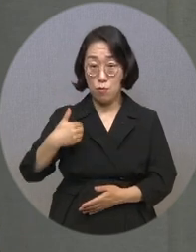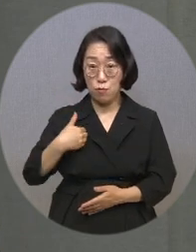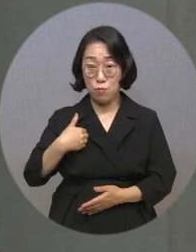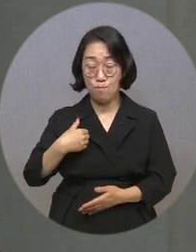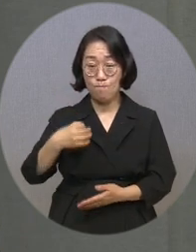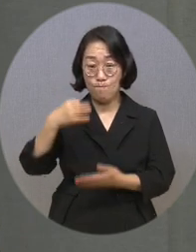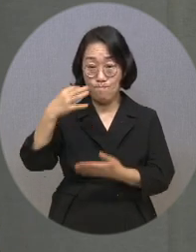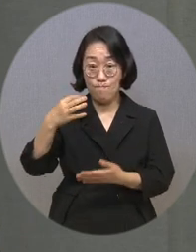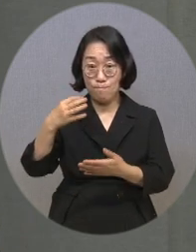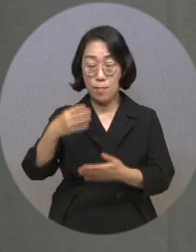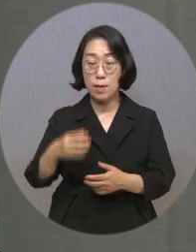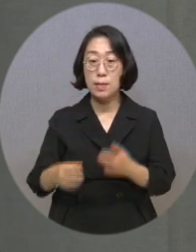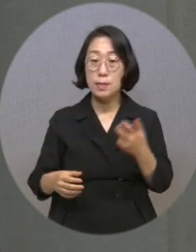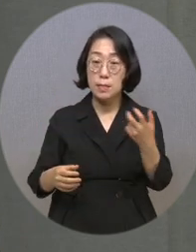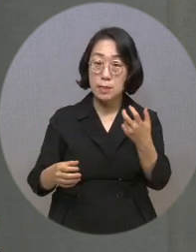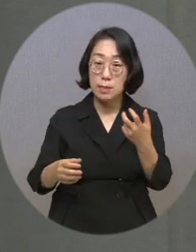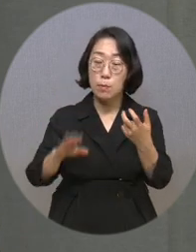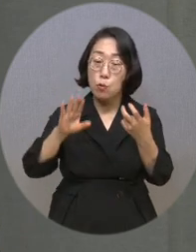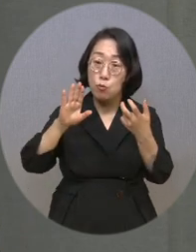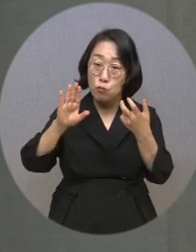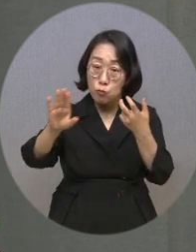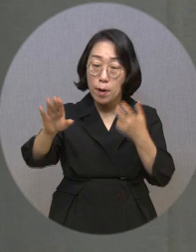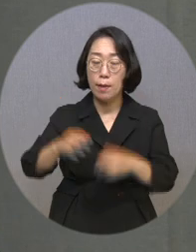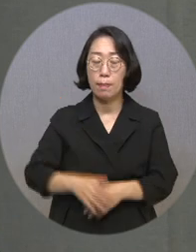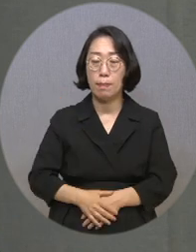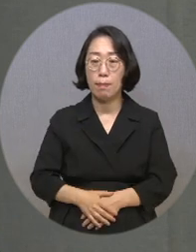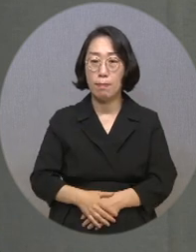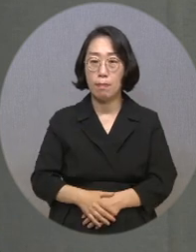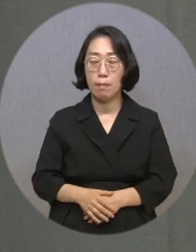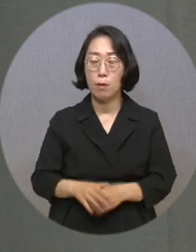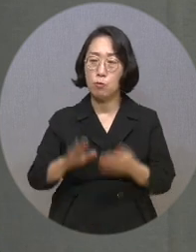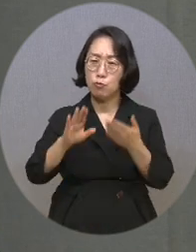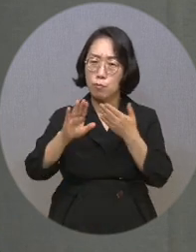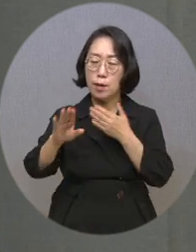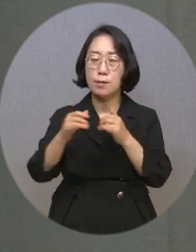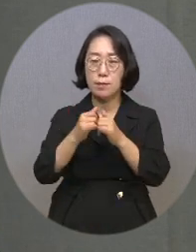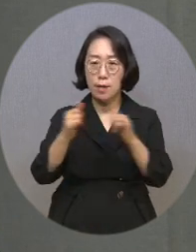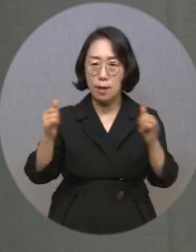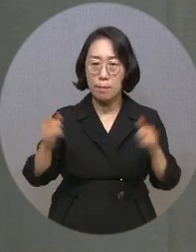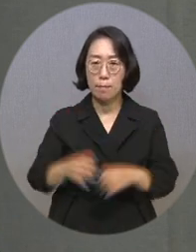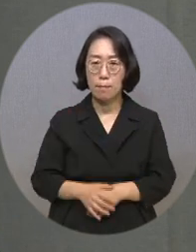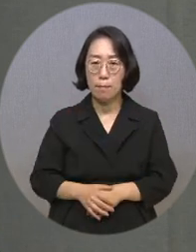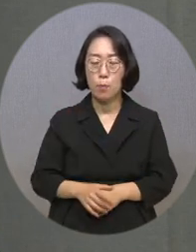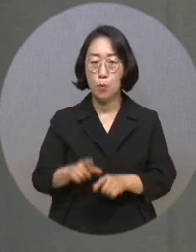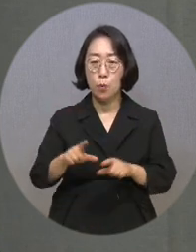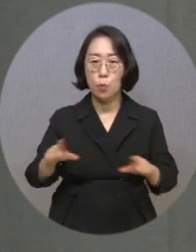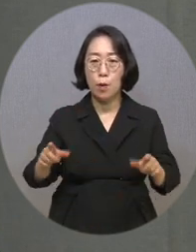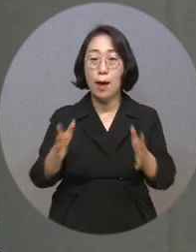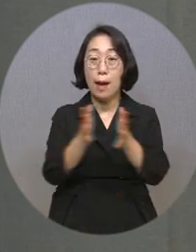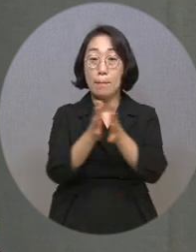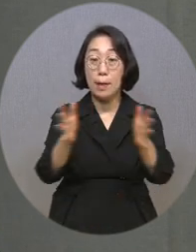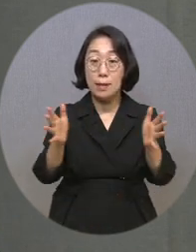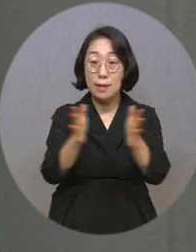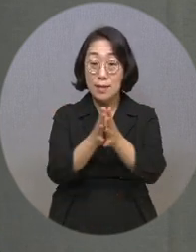후반의 노인들이 고령자들이 되게 이제 아파트를 또는